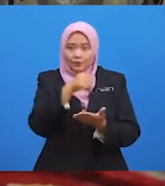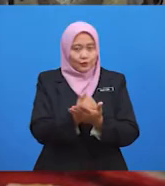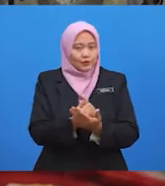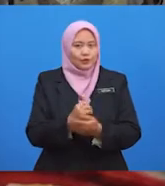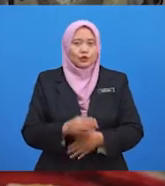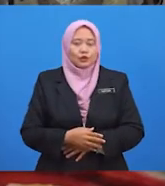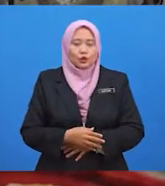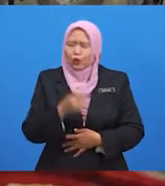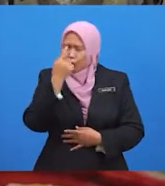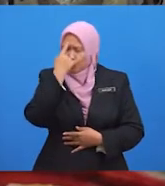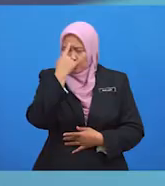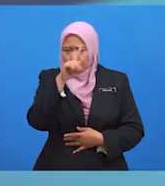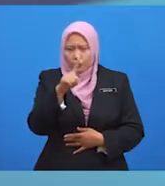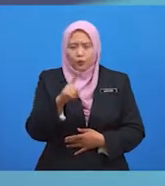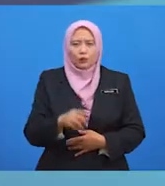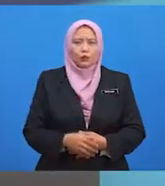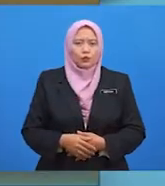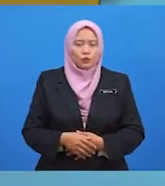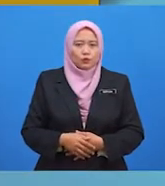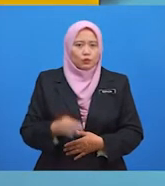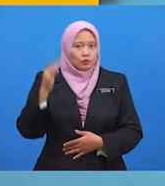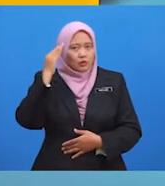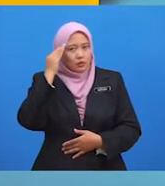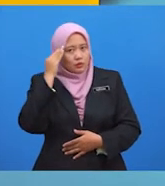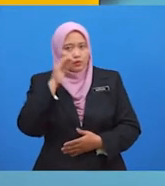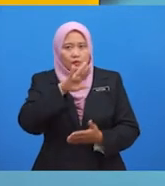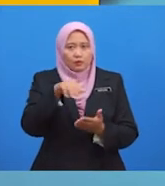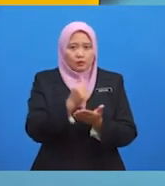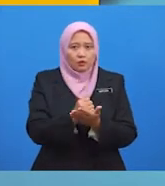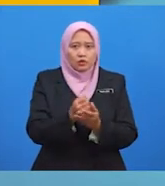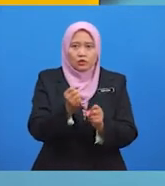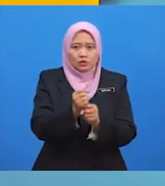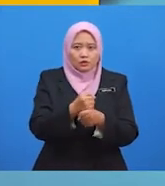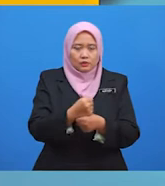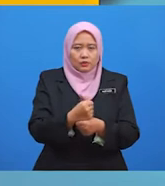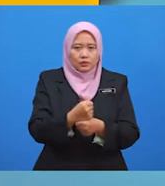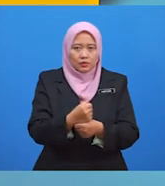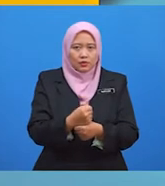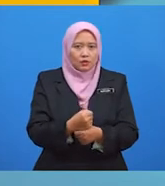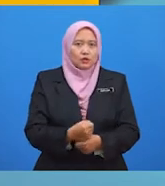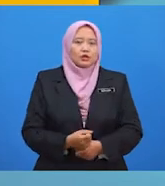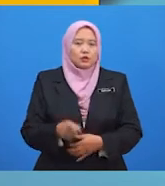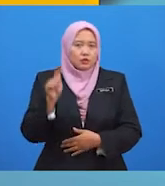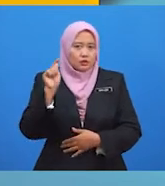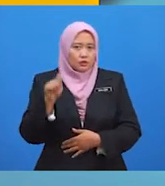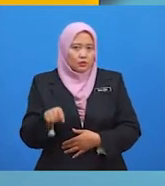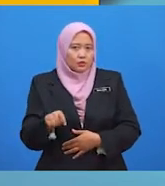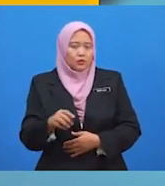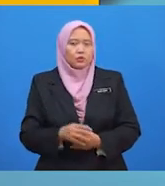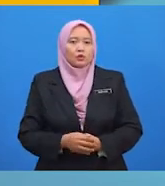Untuk pengetahuan murid-murid, saiz button badge menentukan saiz